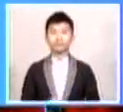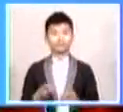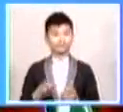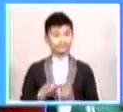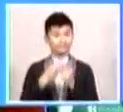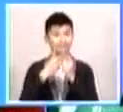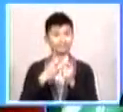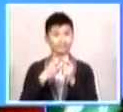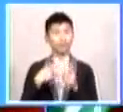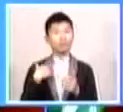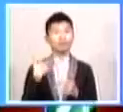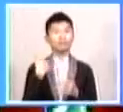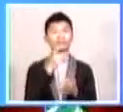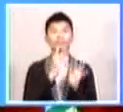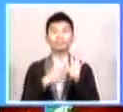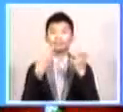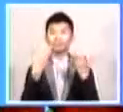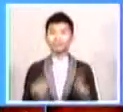不同的场合都说过，